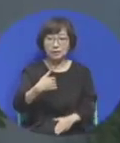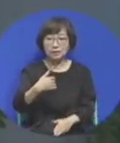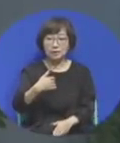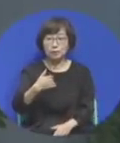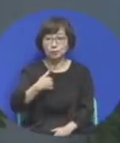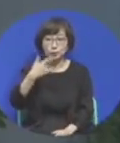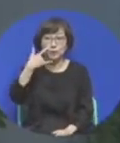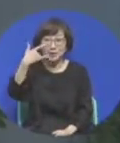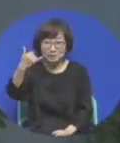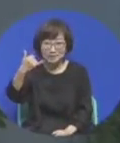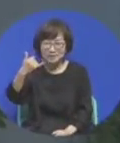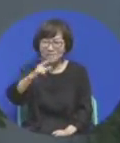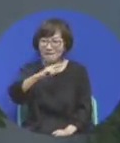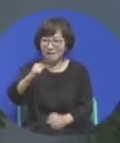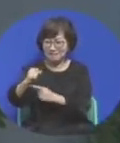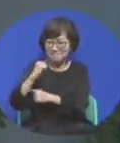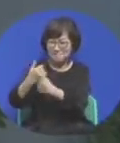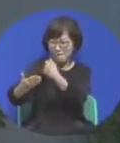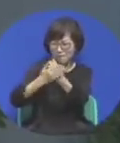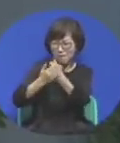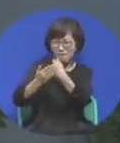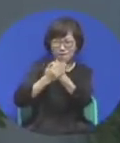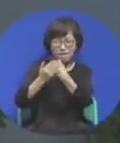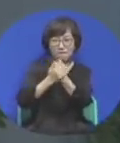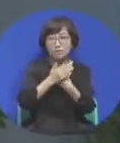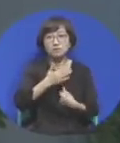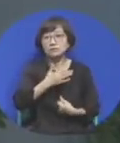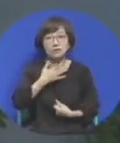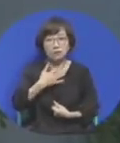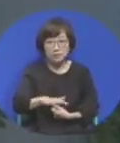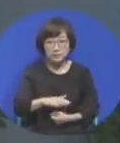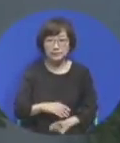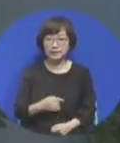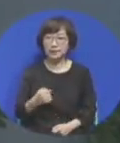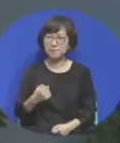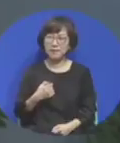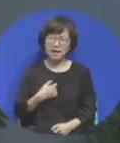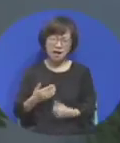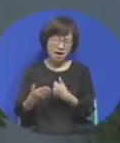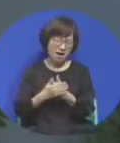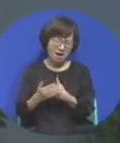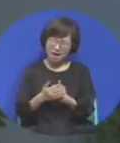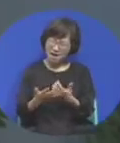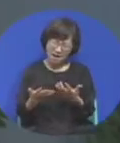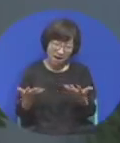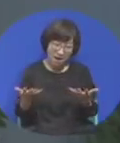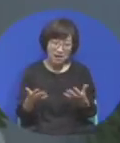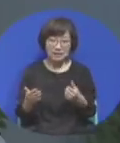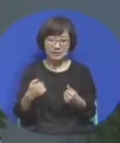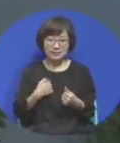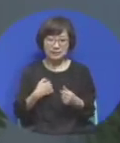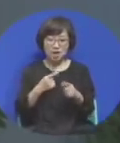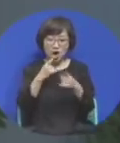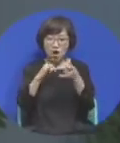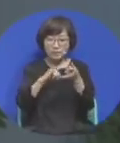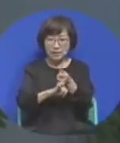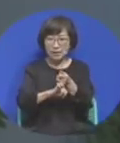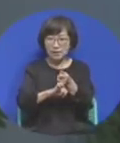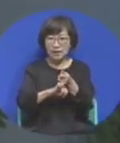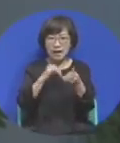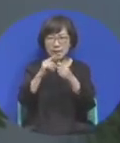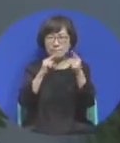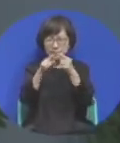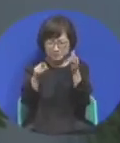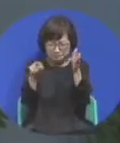저를 밀어준 게 아닙니다. 저는 아무것도 없어서 은약 붙잡고 일어섰습니다. 증인입니다. My church, my parents, they didn't have that